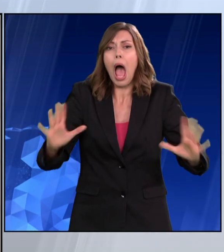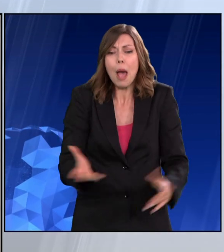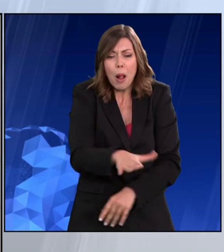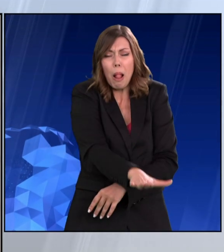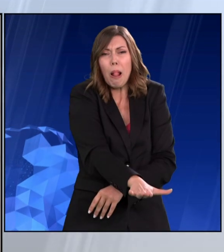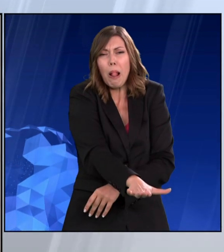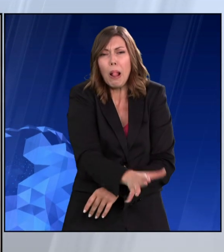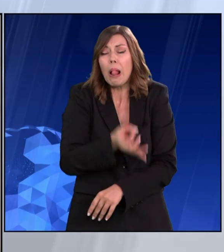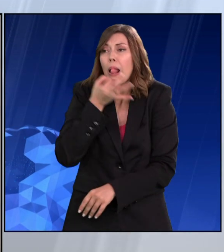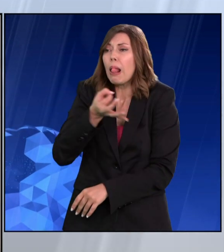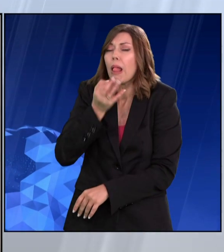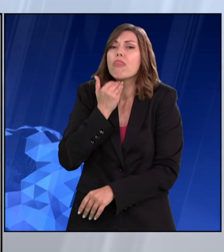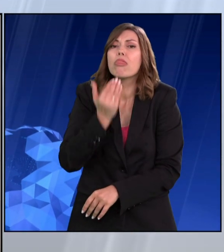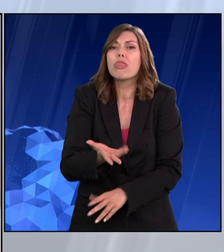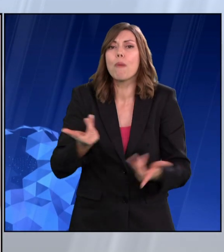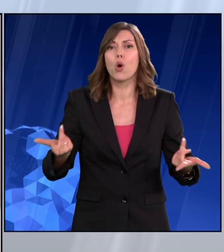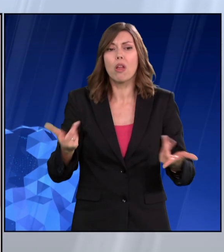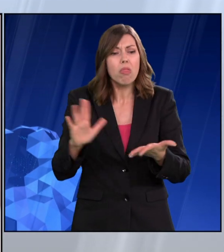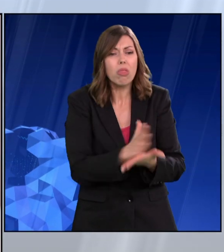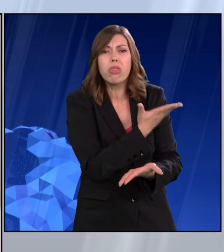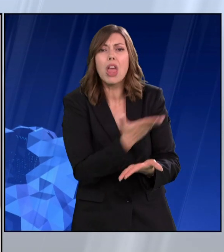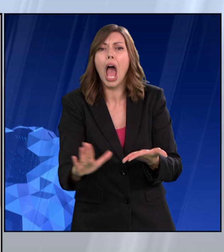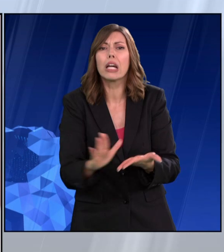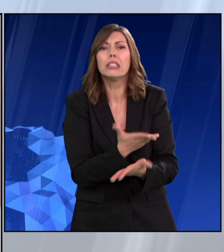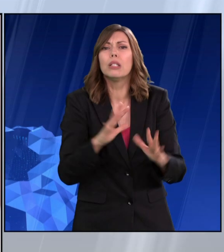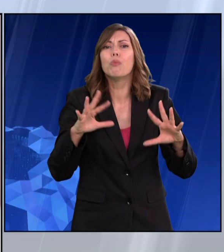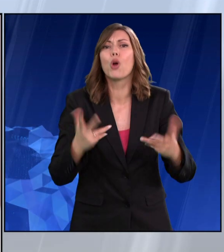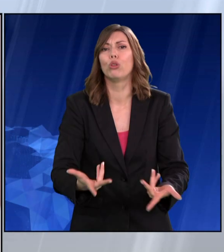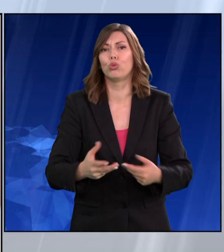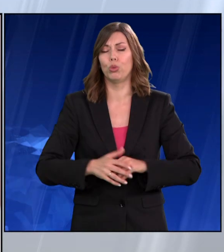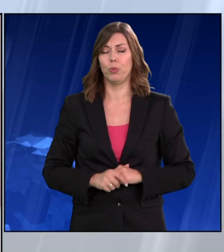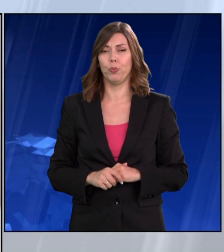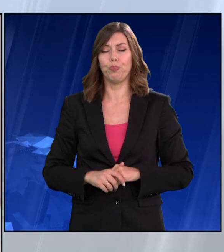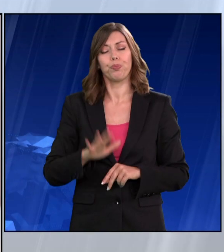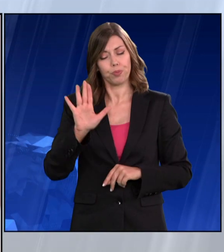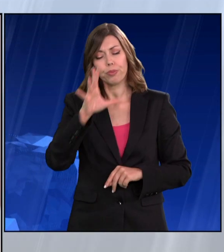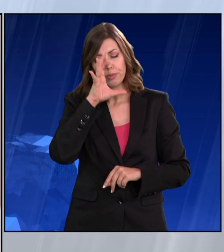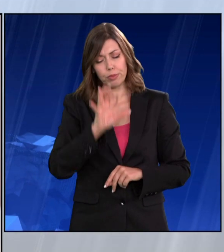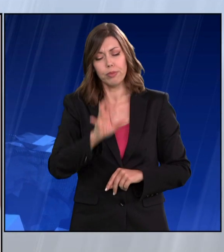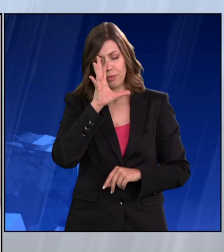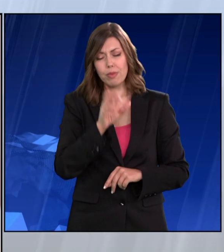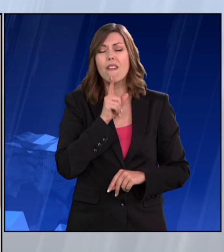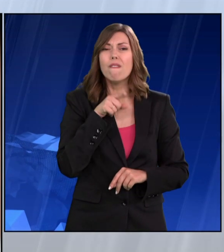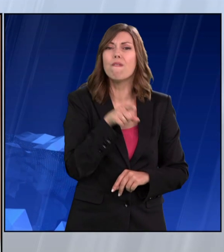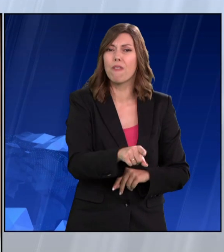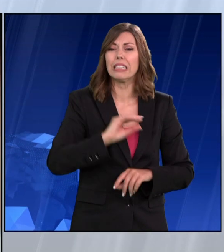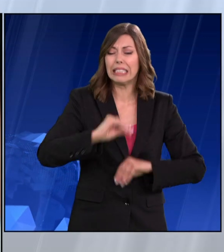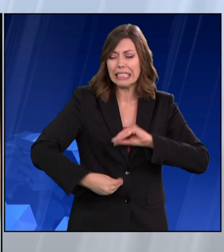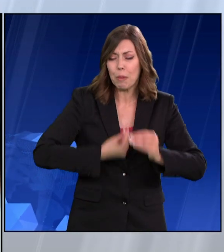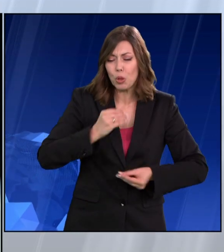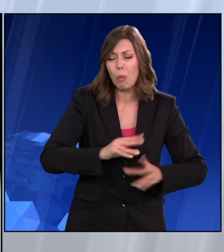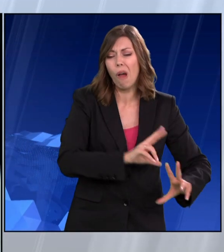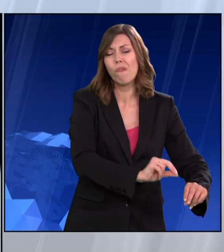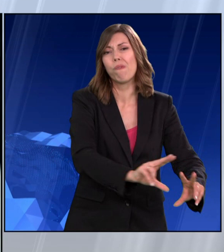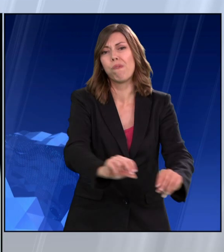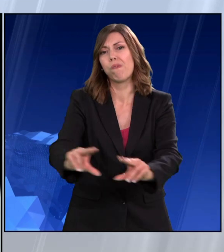κάνω λάθος, γιατρέ? Όχι, έχετε απόλυτο δίκιο. Τα συμπτώματα μοιάζουν με πολλές αρρώστιες, με πολλές ιώσεις και